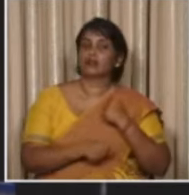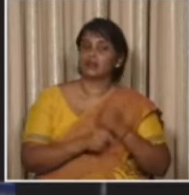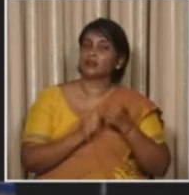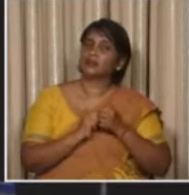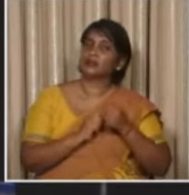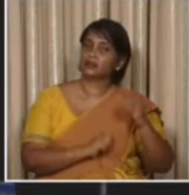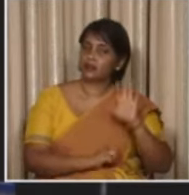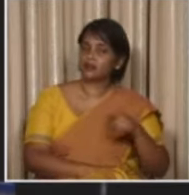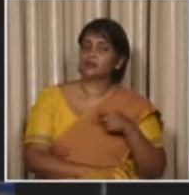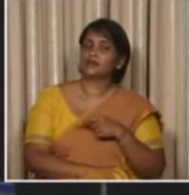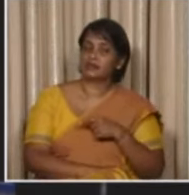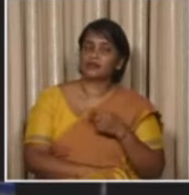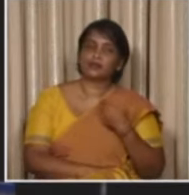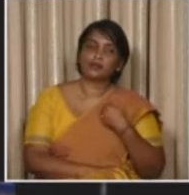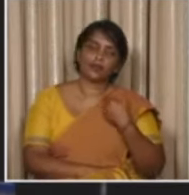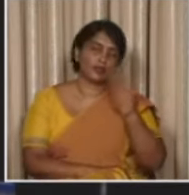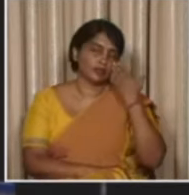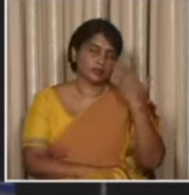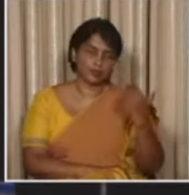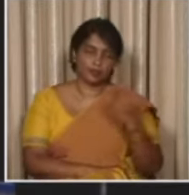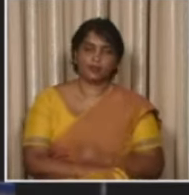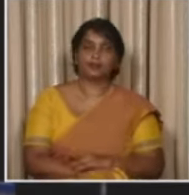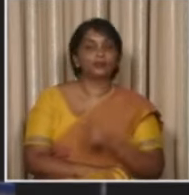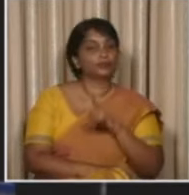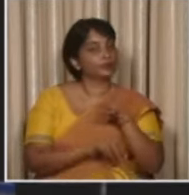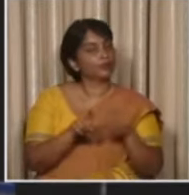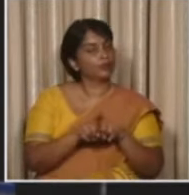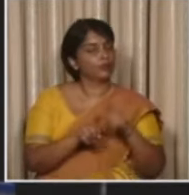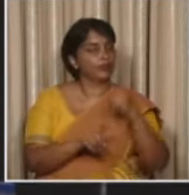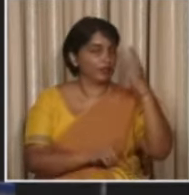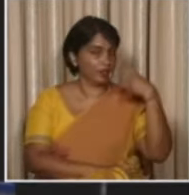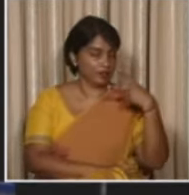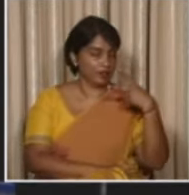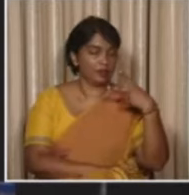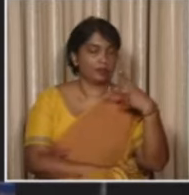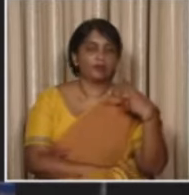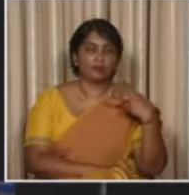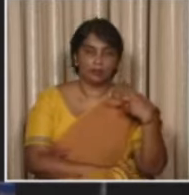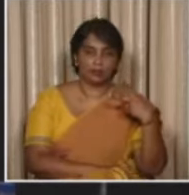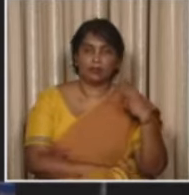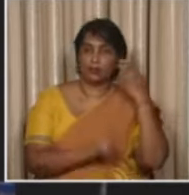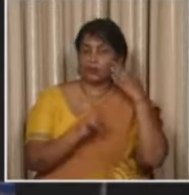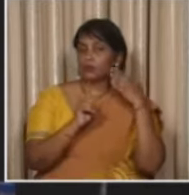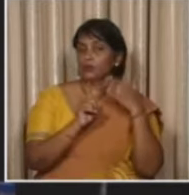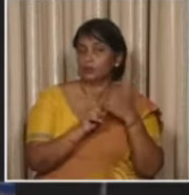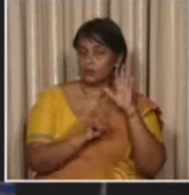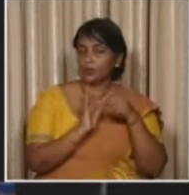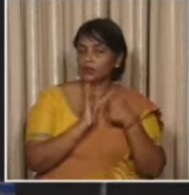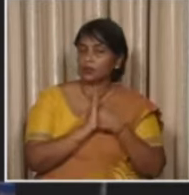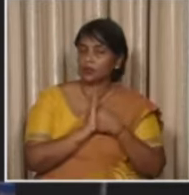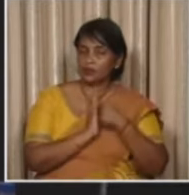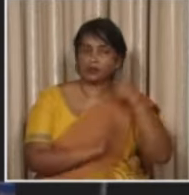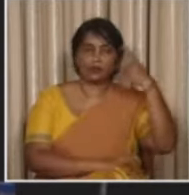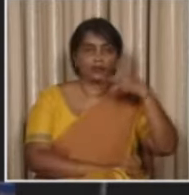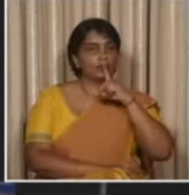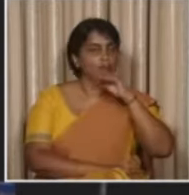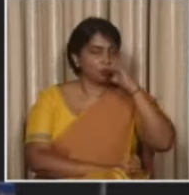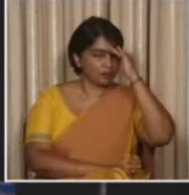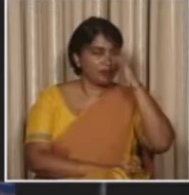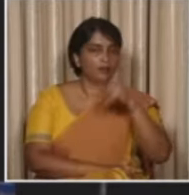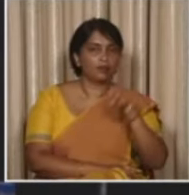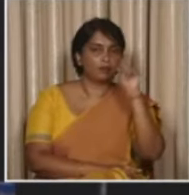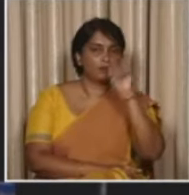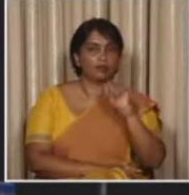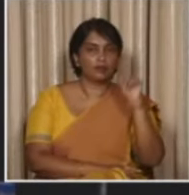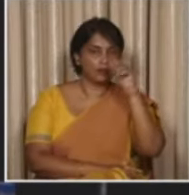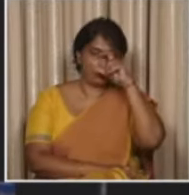കിയനക തമായി അപ്പിട്ട ഹെങ്ങേന്നി ഏ വകേമ ദെവനി തിയറി ഏക തമായി ഗറു നിയോജ്യ കഥാനായകതുമനി മേ മൈത്രിപാല